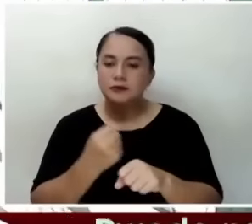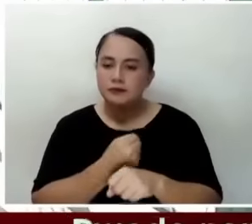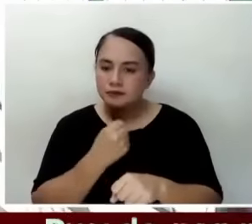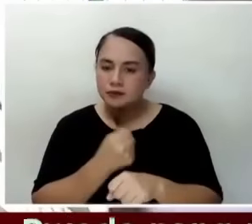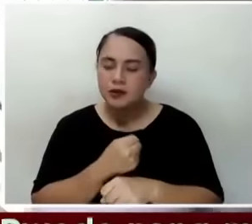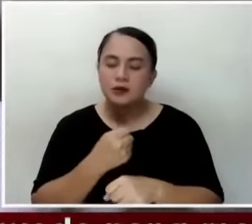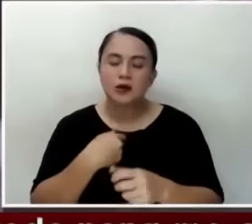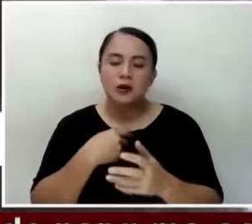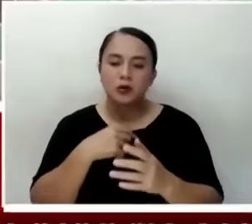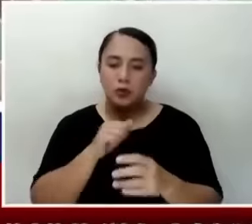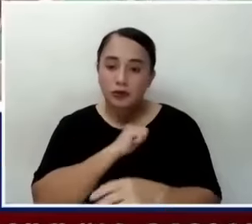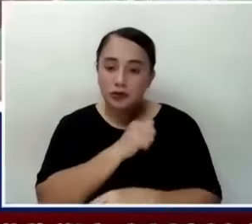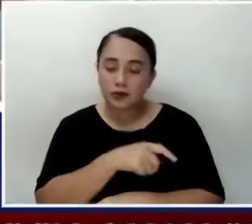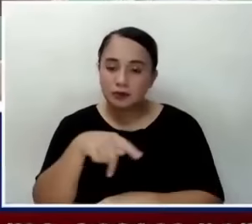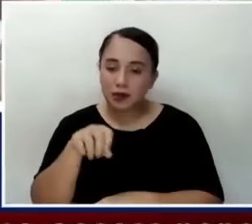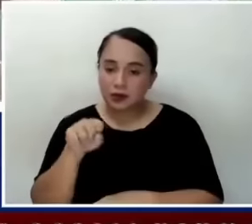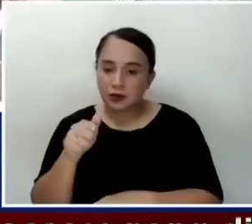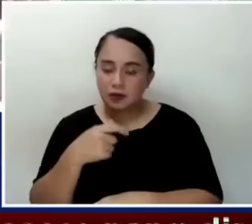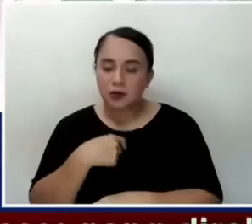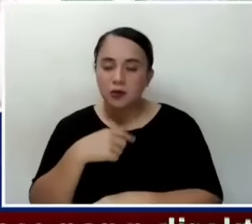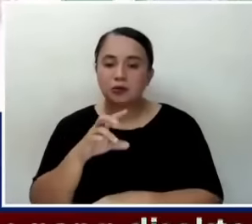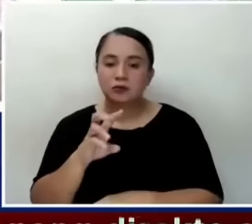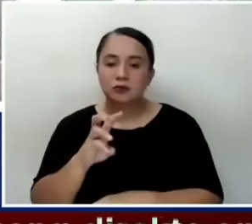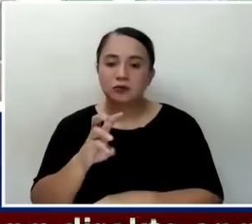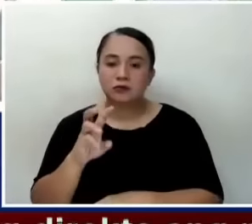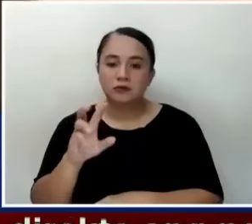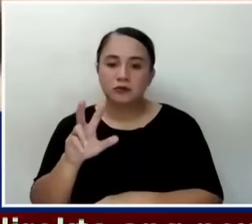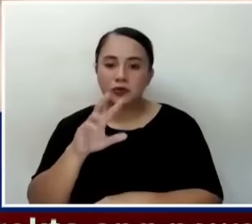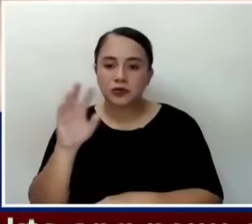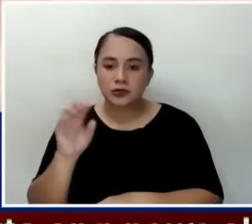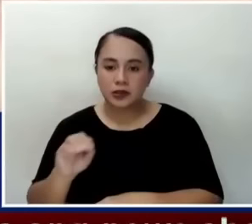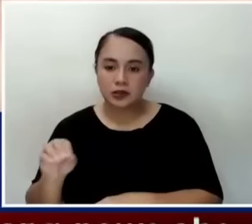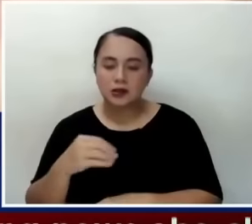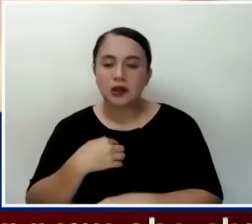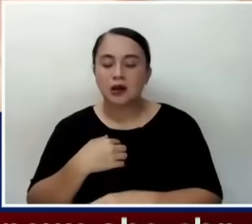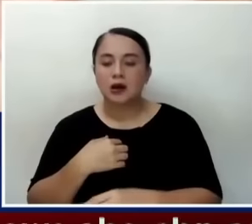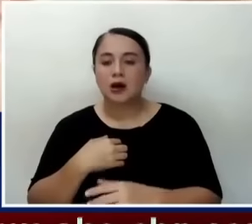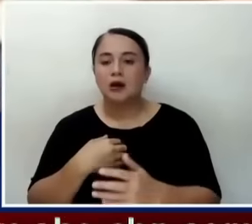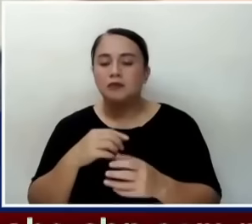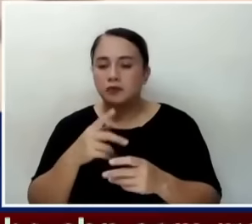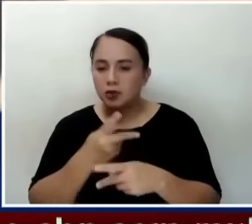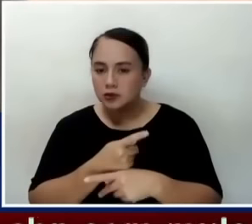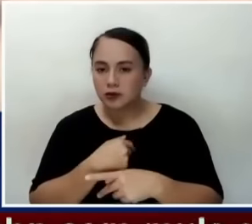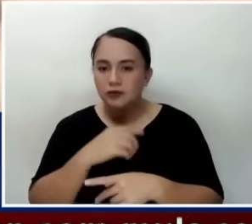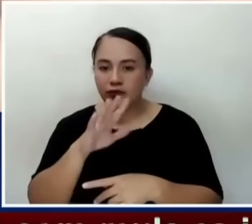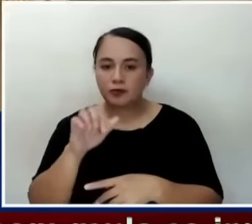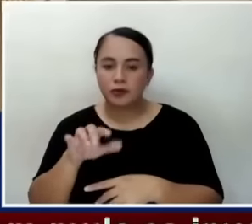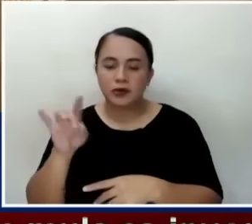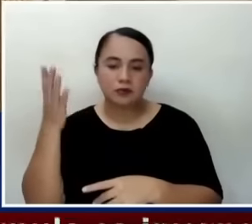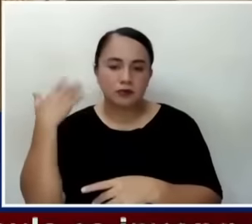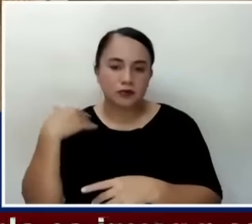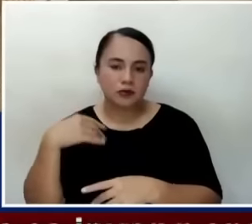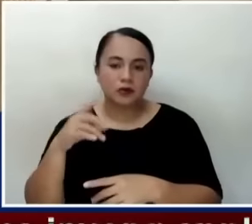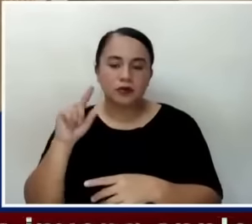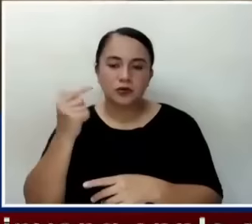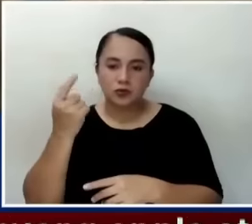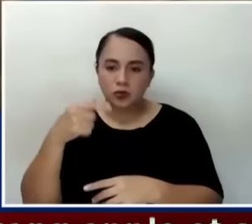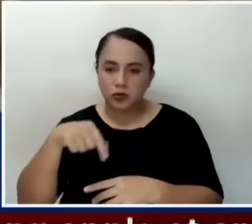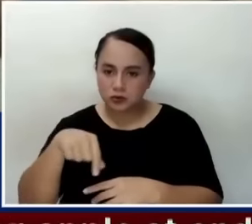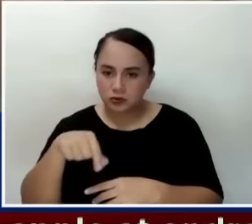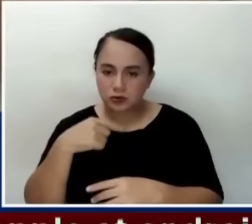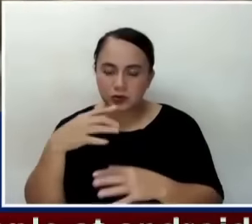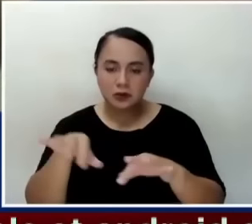umakyat sa 6.3% ang gross domestic product ng bansa kumpara sa 5.8% noong unang quarter.